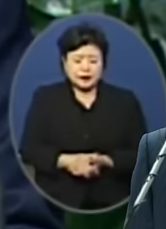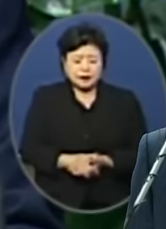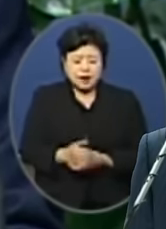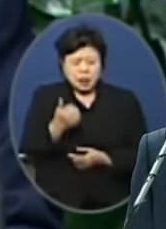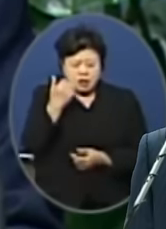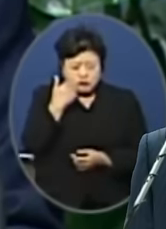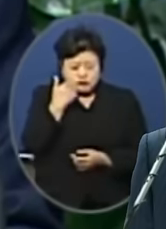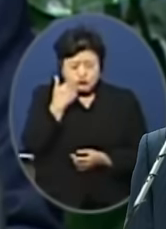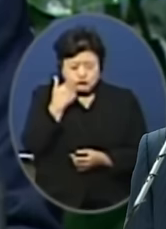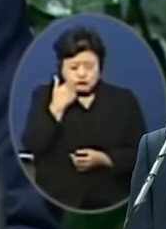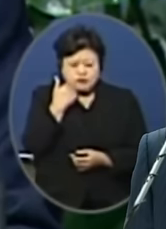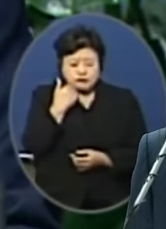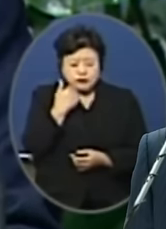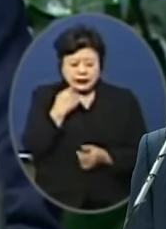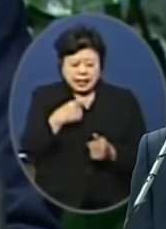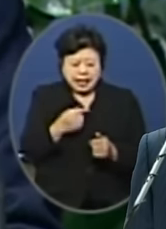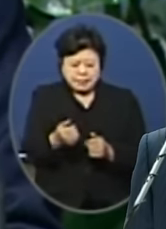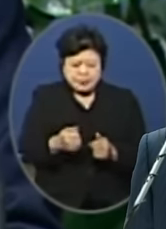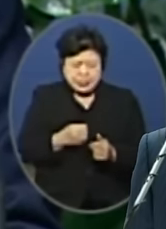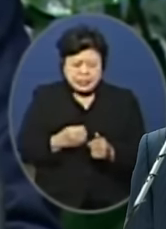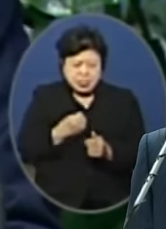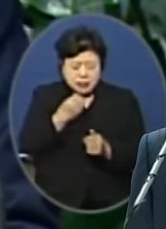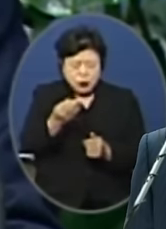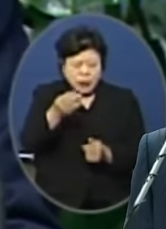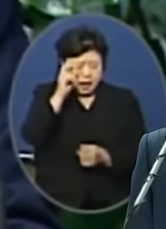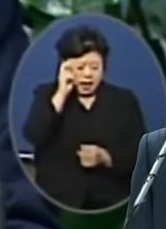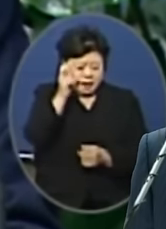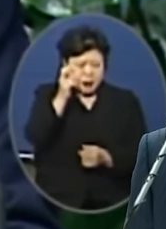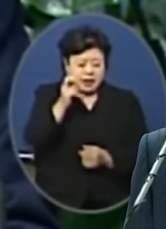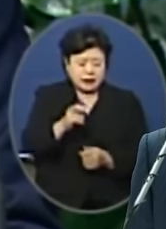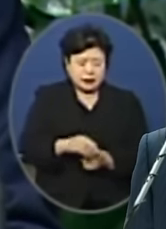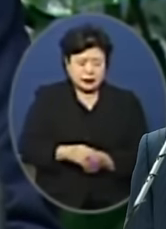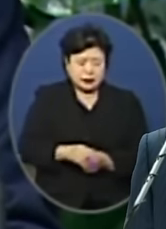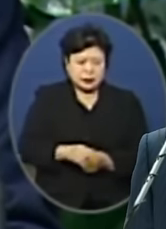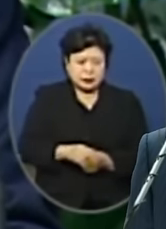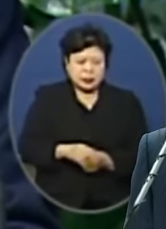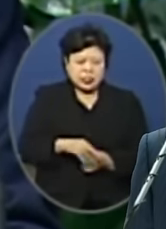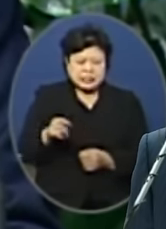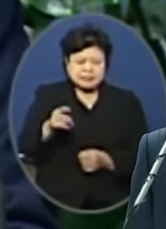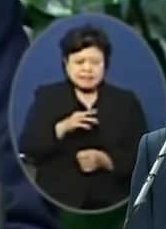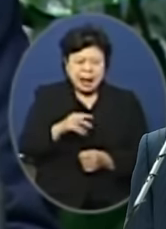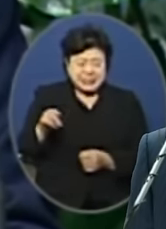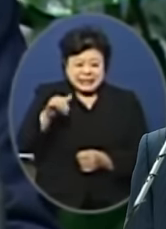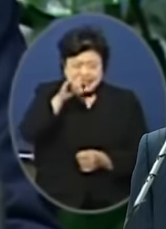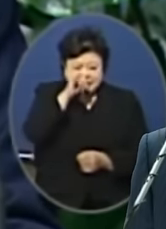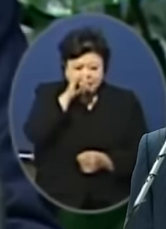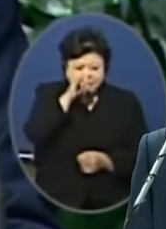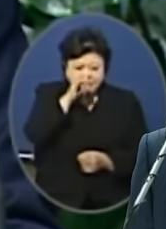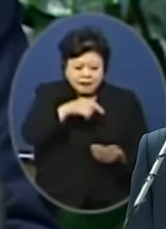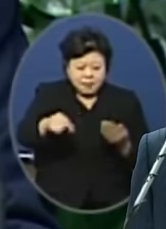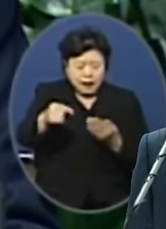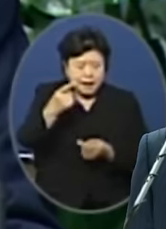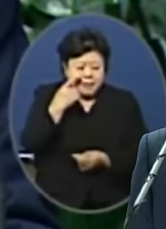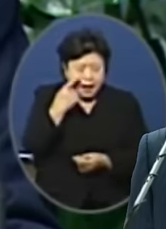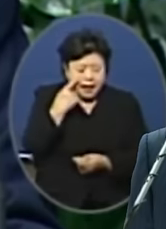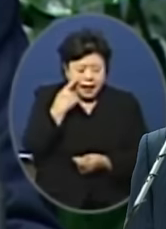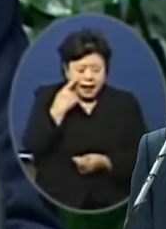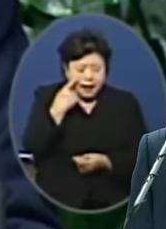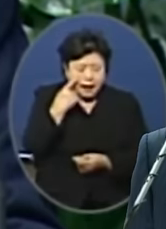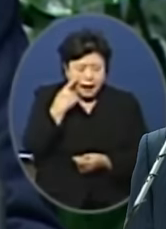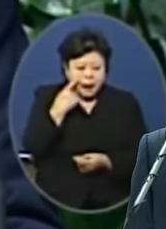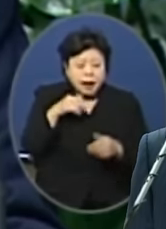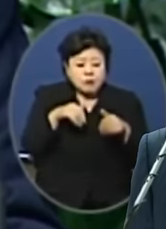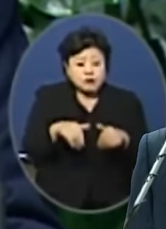나의 일거수일투족을 다 알 리가 있느냐. 우리 가운데 스파이를 색출하라. 그러니까 부하가 하는